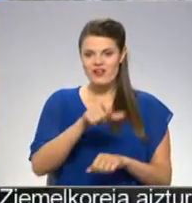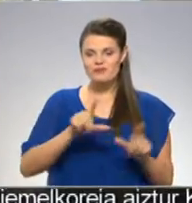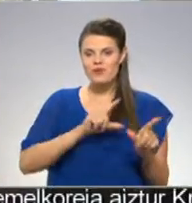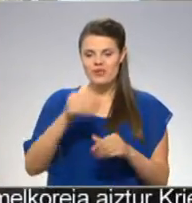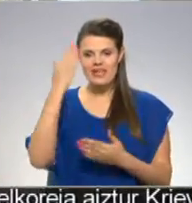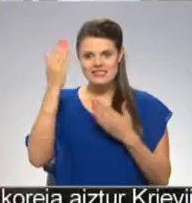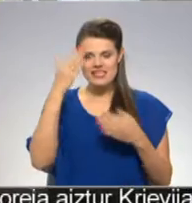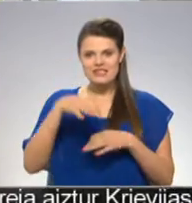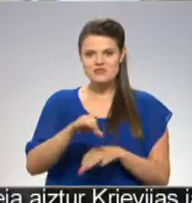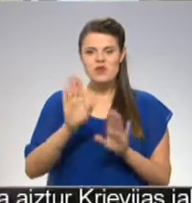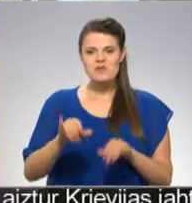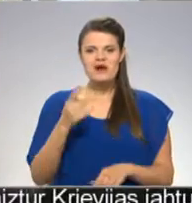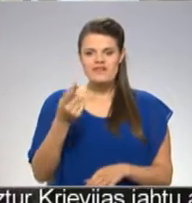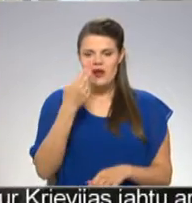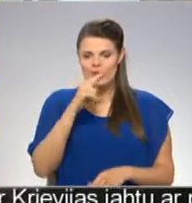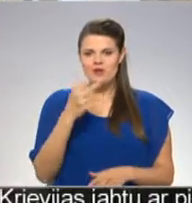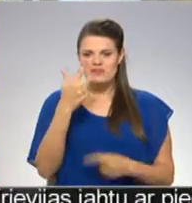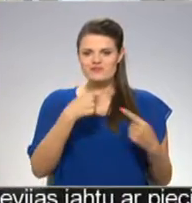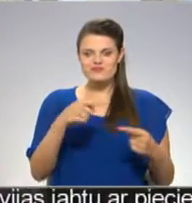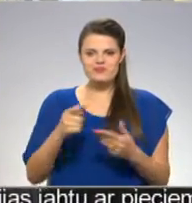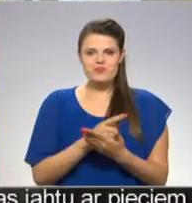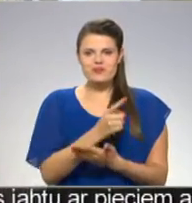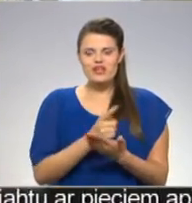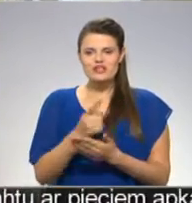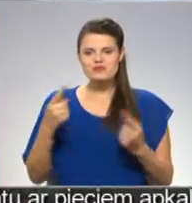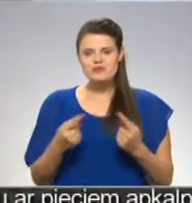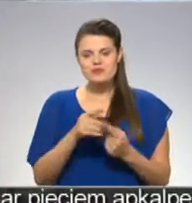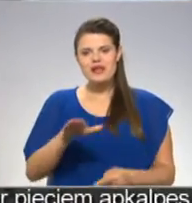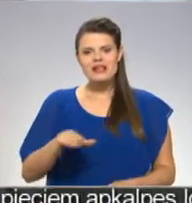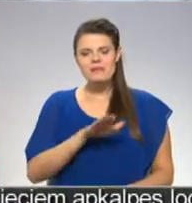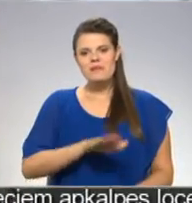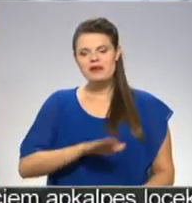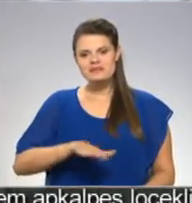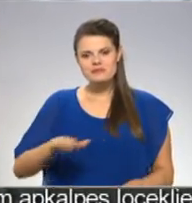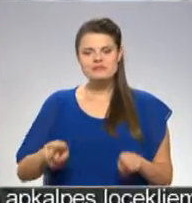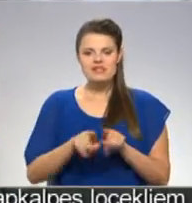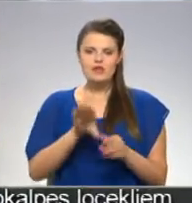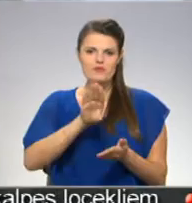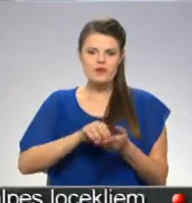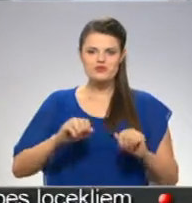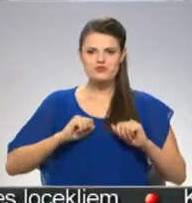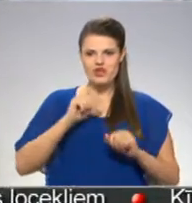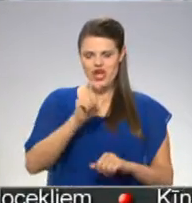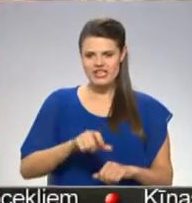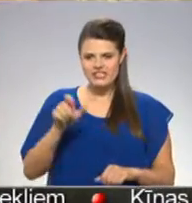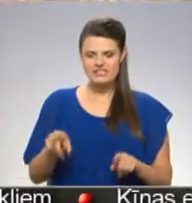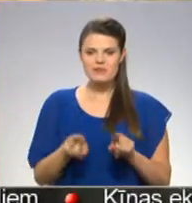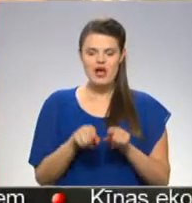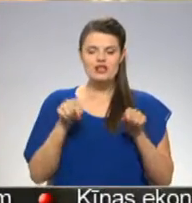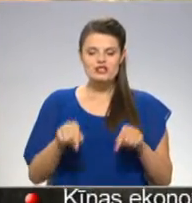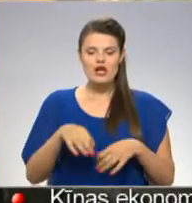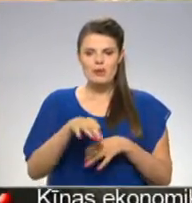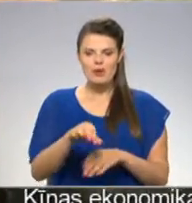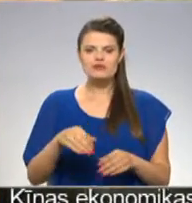arī izklaides braucienā pa vienu no trim maršrutiem, kas piemērots kā ģimenēm ar maziem bērniem, tā arī jau pieredzējušiem sportistiem. Un arī šajā